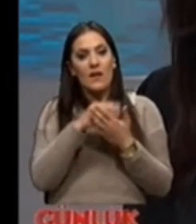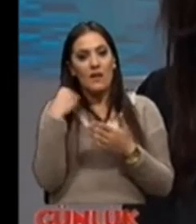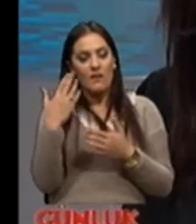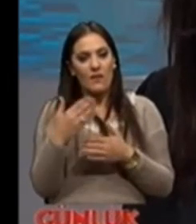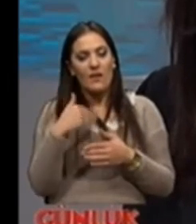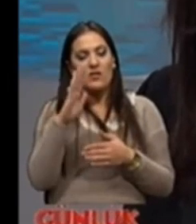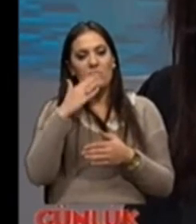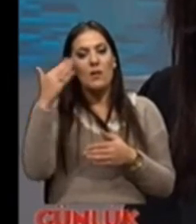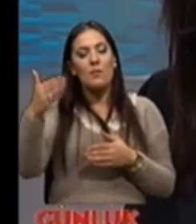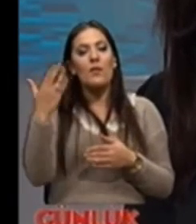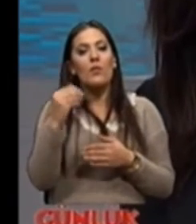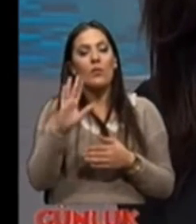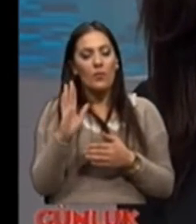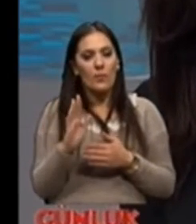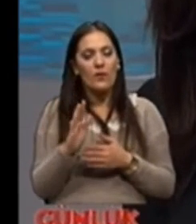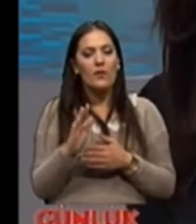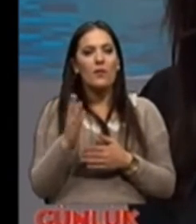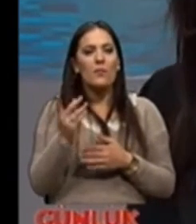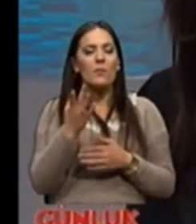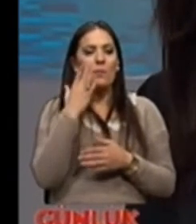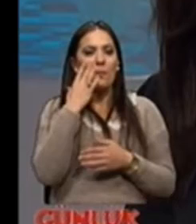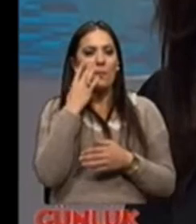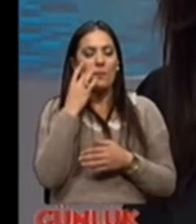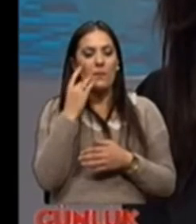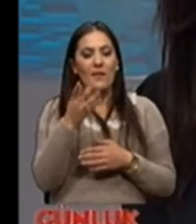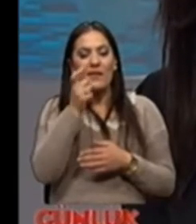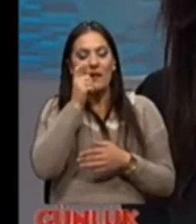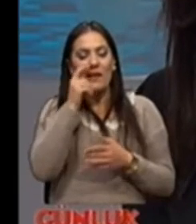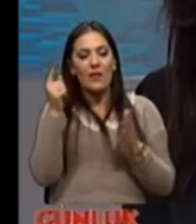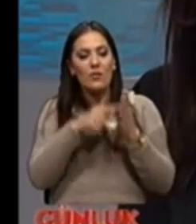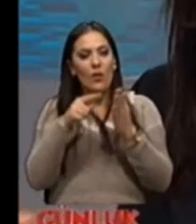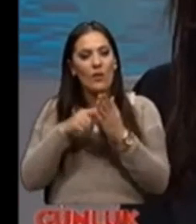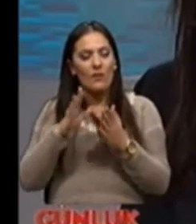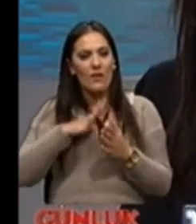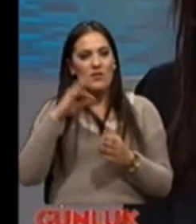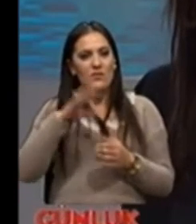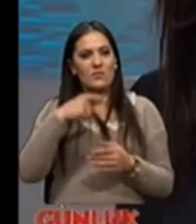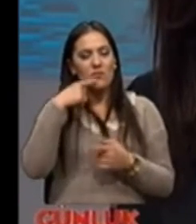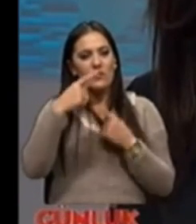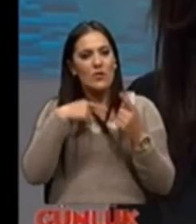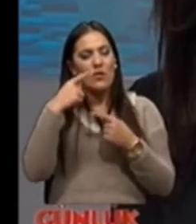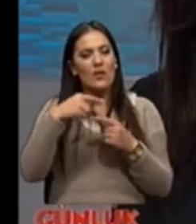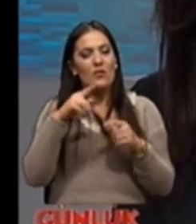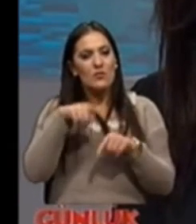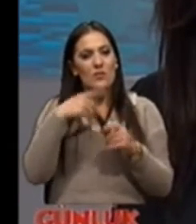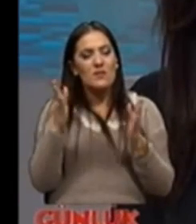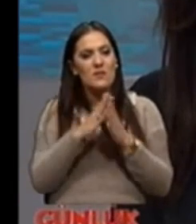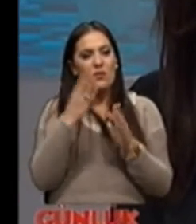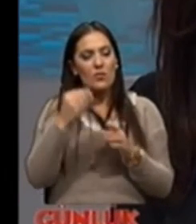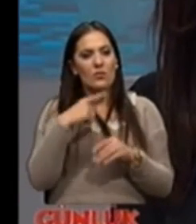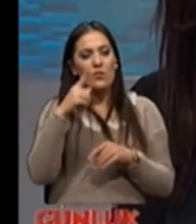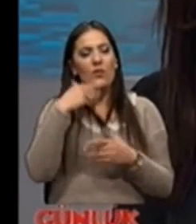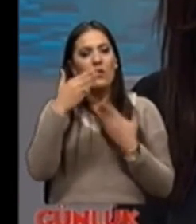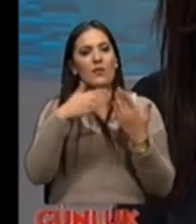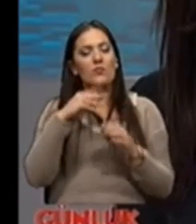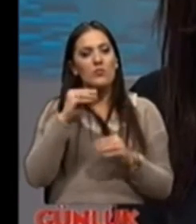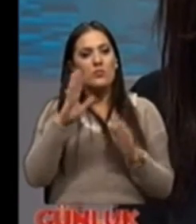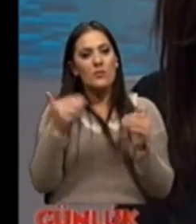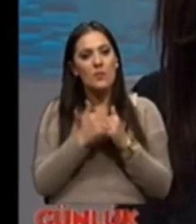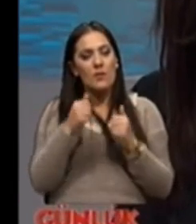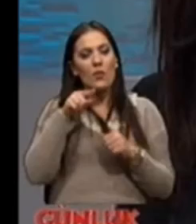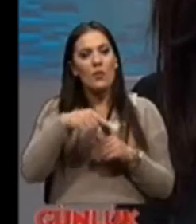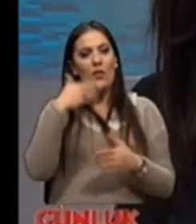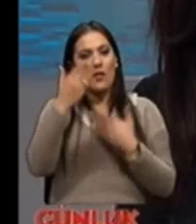olmadan, işte belli o dikkat edilen noktalar var. Şu anda süremiz kısıtlı olduğu için onlara değinemiyorum. Çocuklarla beraber bunun anlatılıp